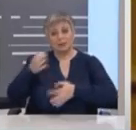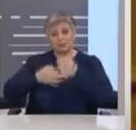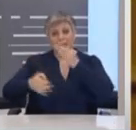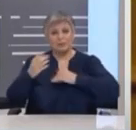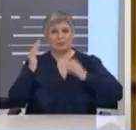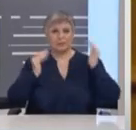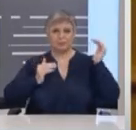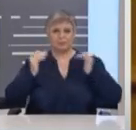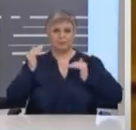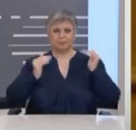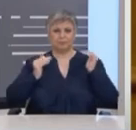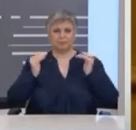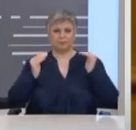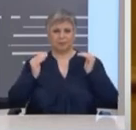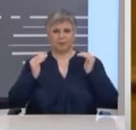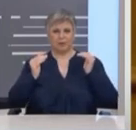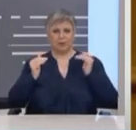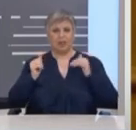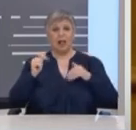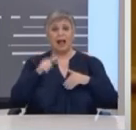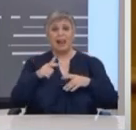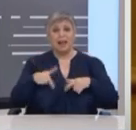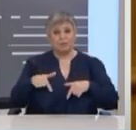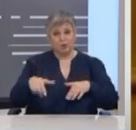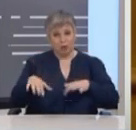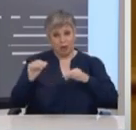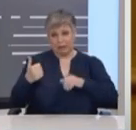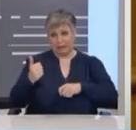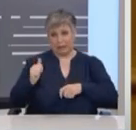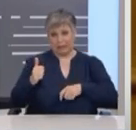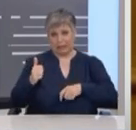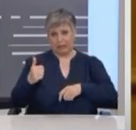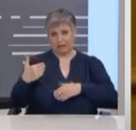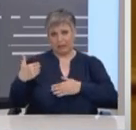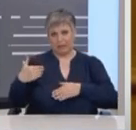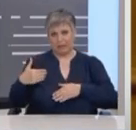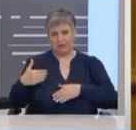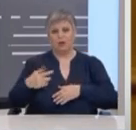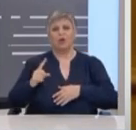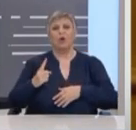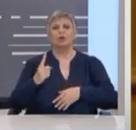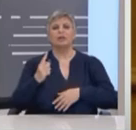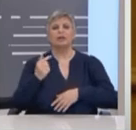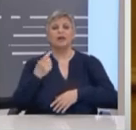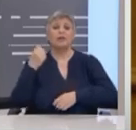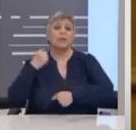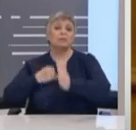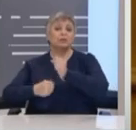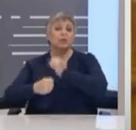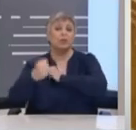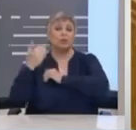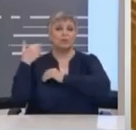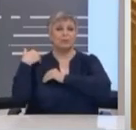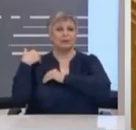ξεκίνησε χθες. Είναι μια προσπάθεια που έχει ξεκινήσει εδώ και 1,5 χρόνο, δεν κάνω λάθος, από